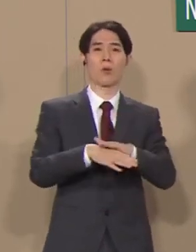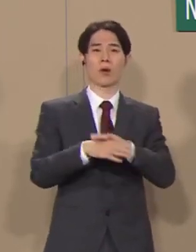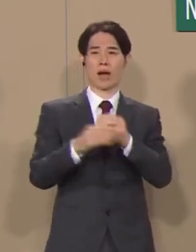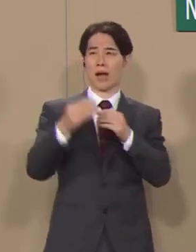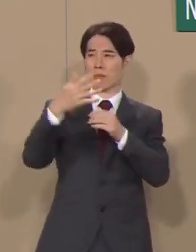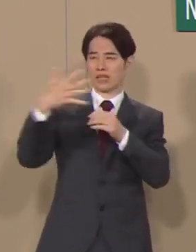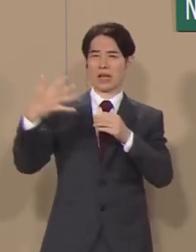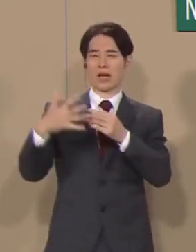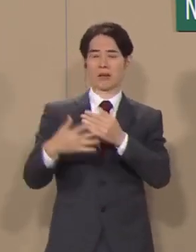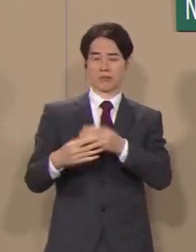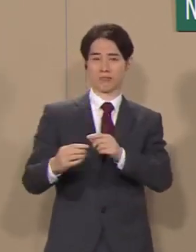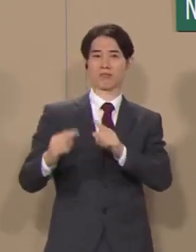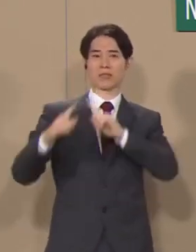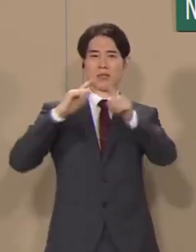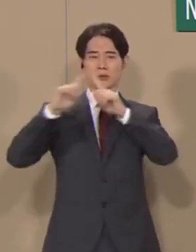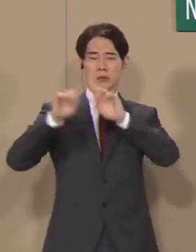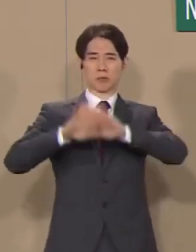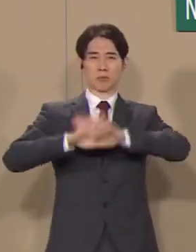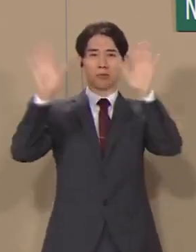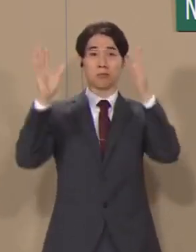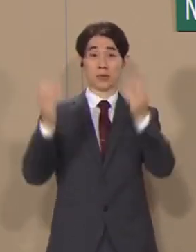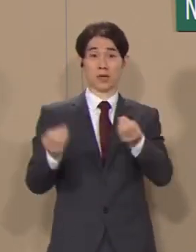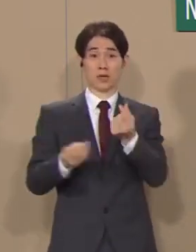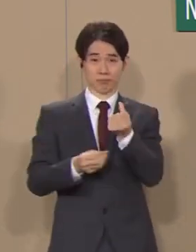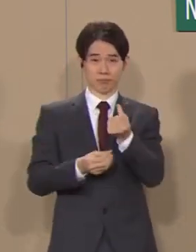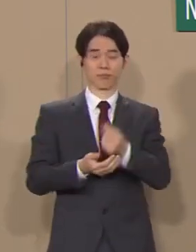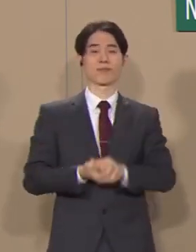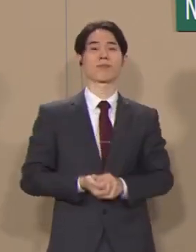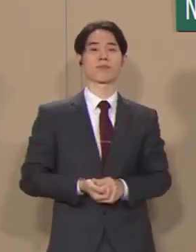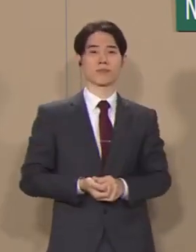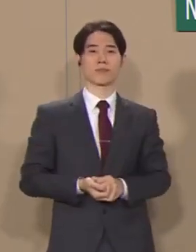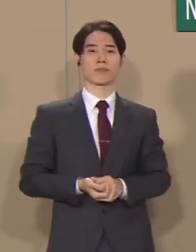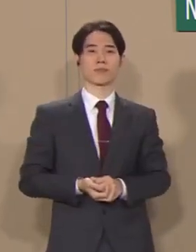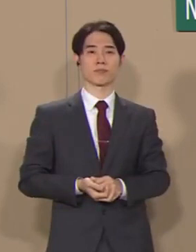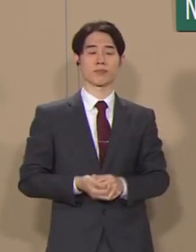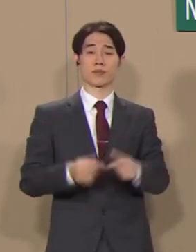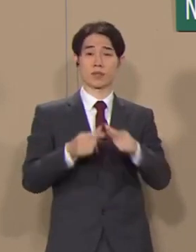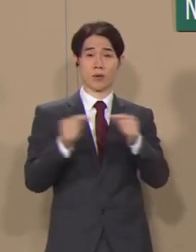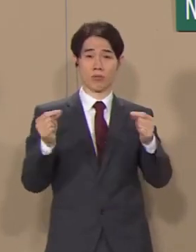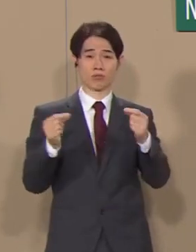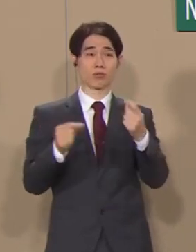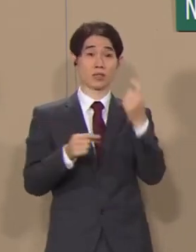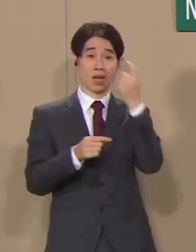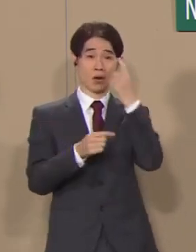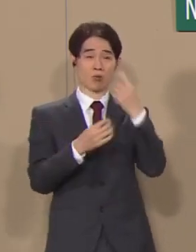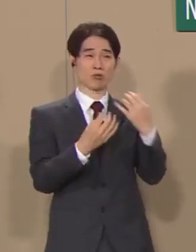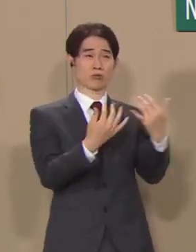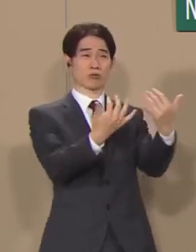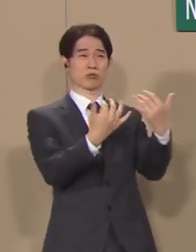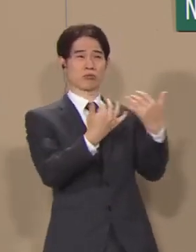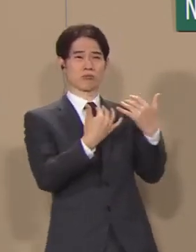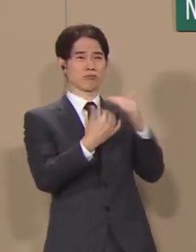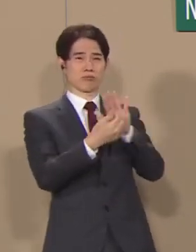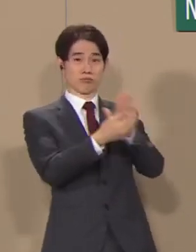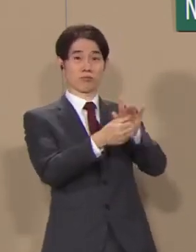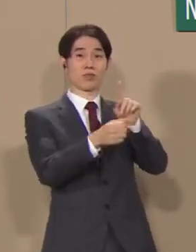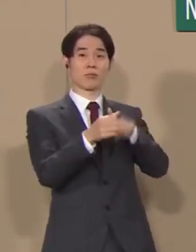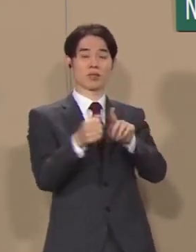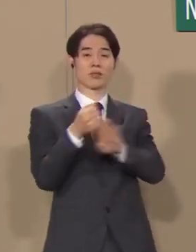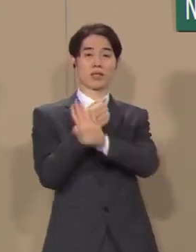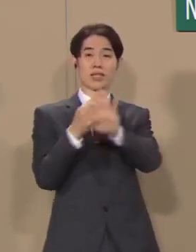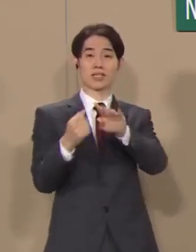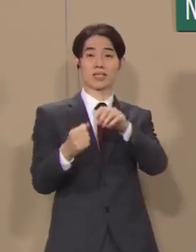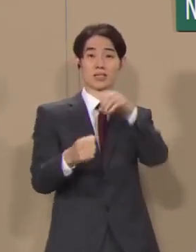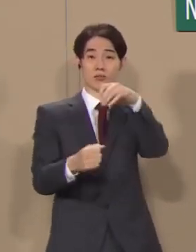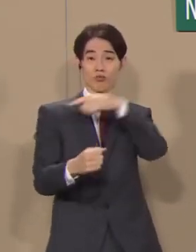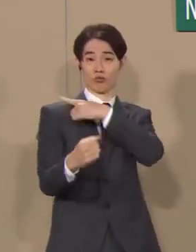相手に戦争を始めなければならなくなってしまいました日本が外国勢力に侵略されないためにも原子力発電